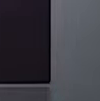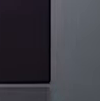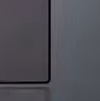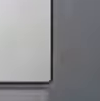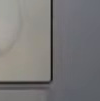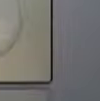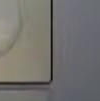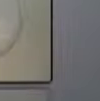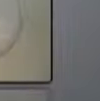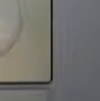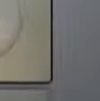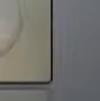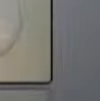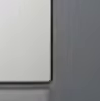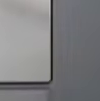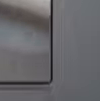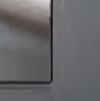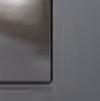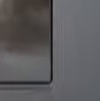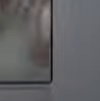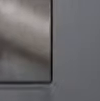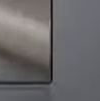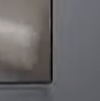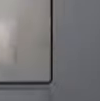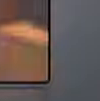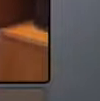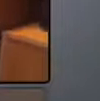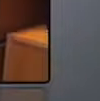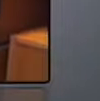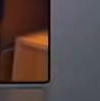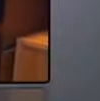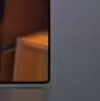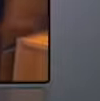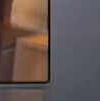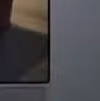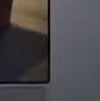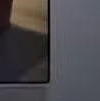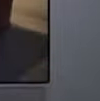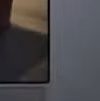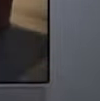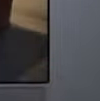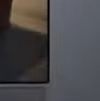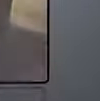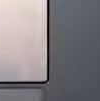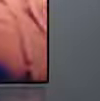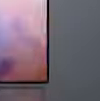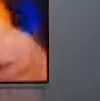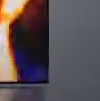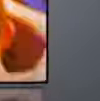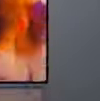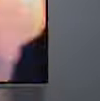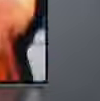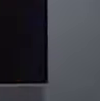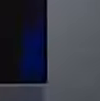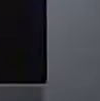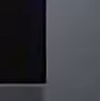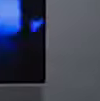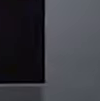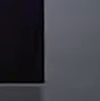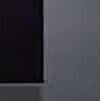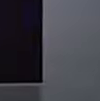лидере кндр и воропанов именно он основал так лучше параметры любят отвар гейбен вещи